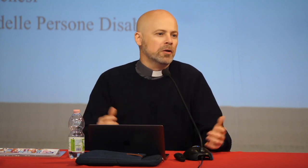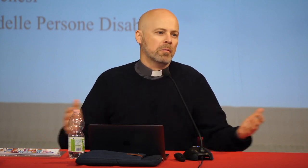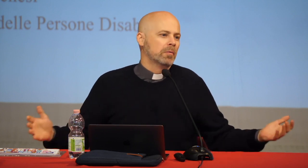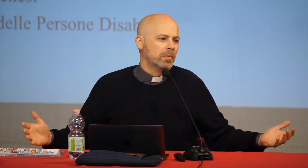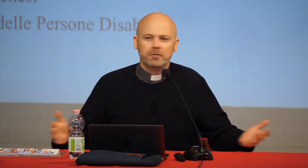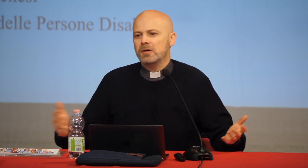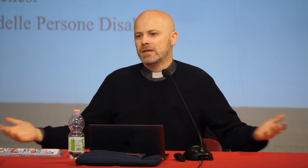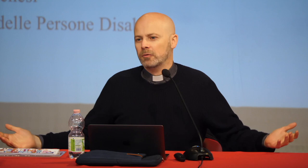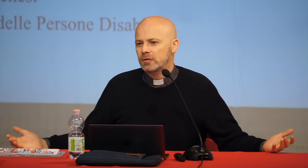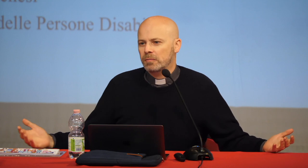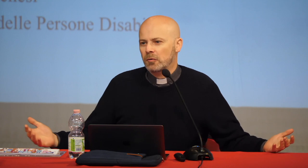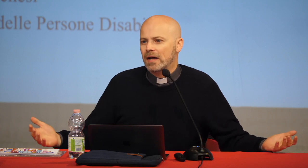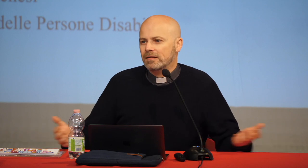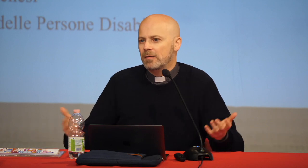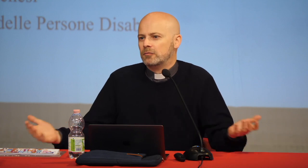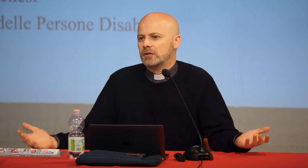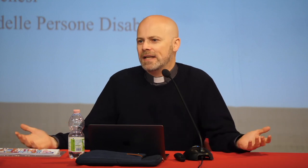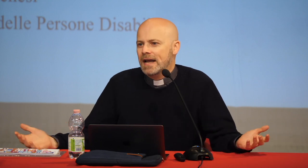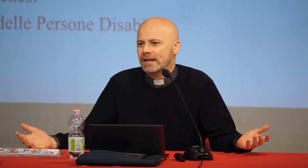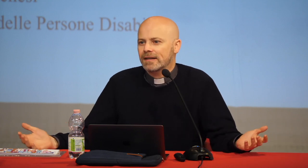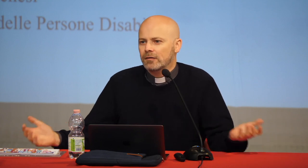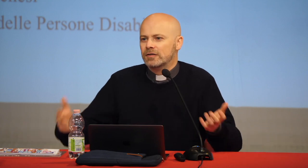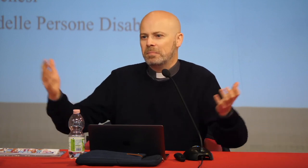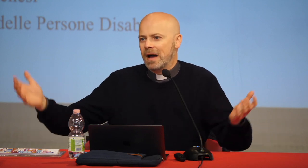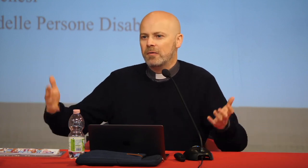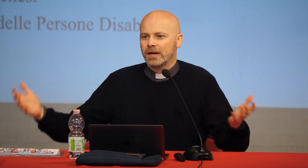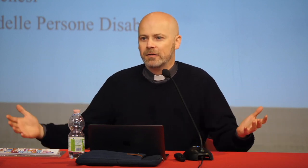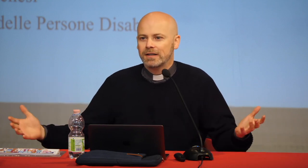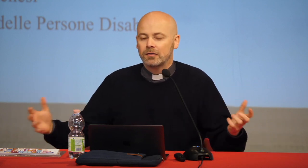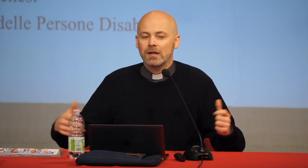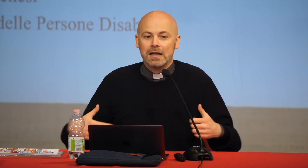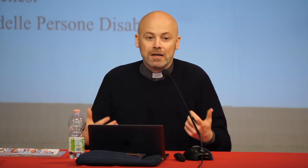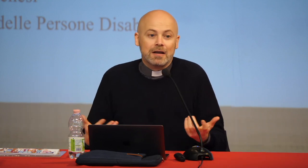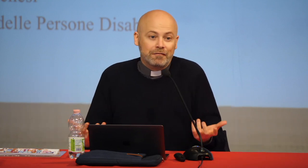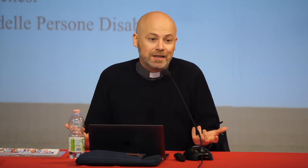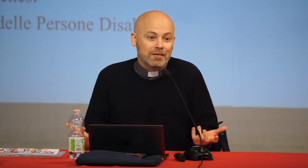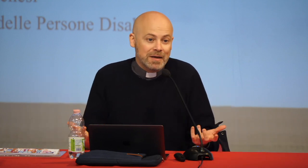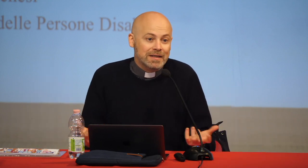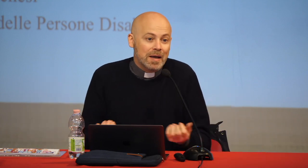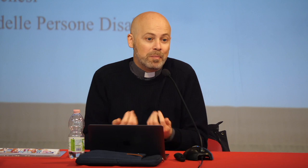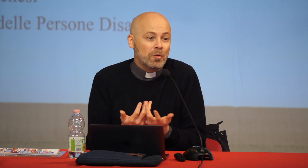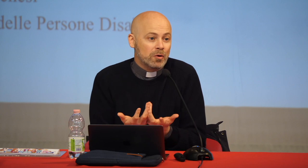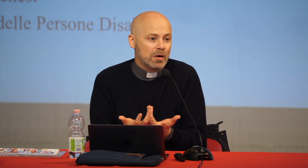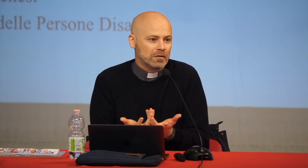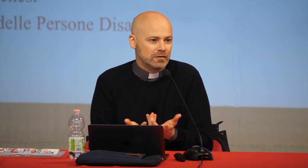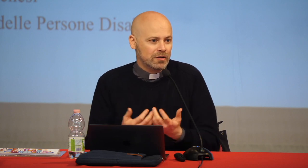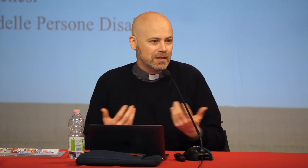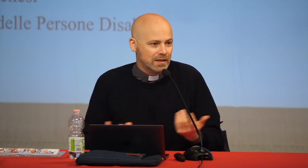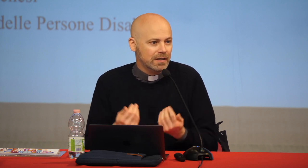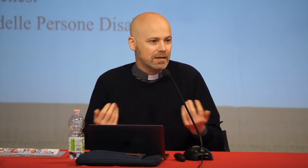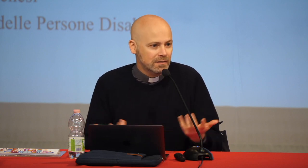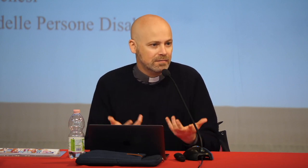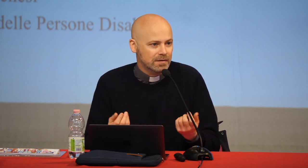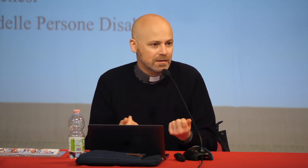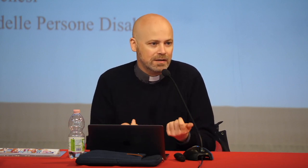così poi dopo Poi poi ci siamo tutti abituati vabbè succede niente Lo sappiamo che ogni tanto Effettivamente è proprio una questione